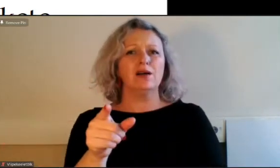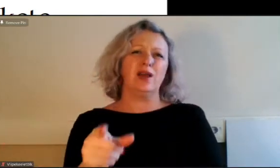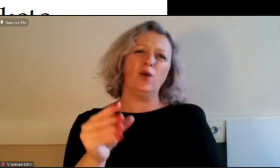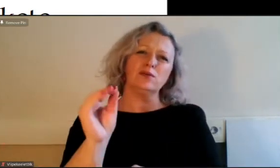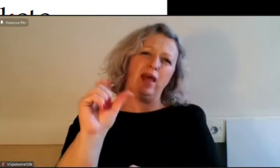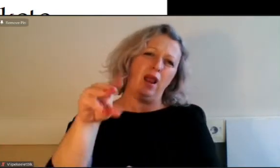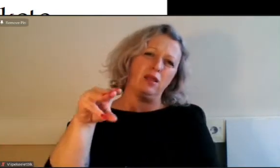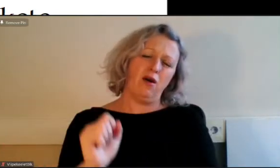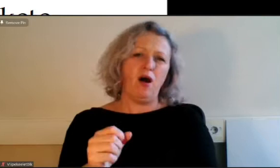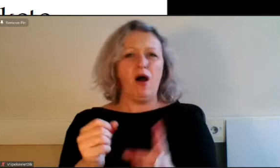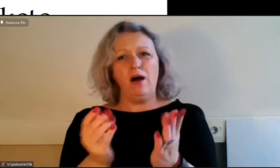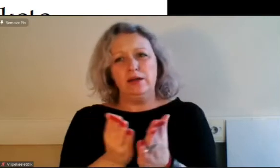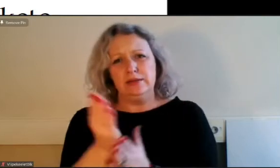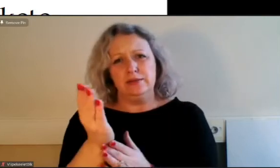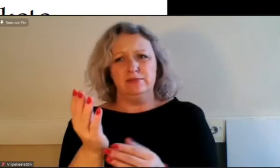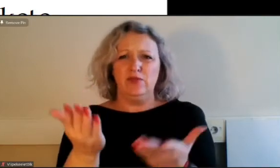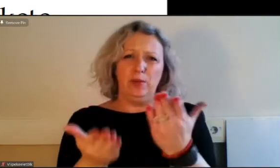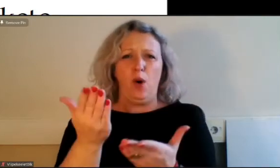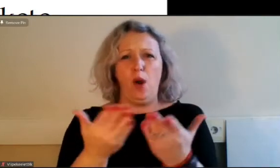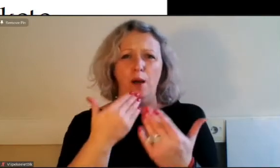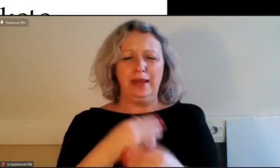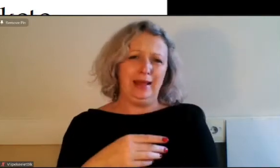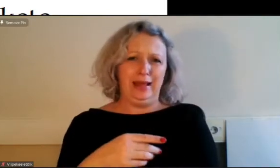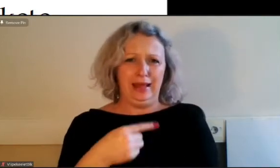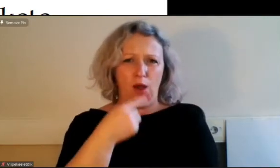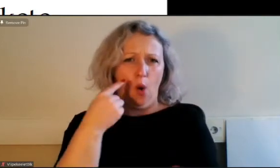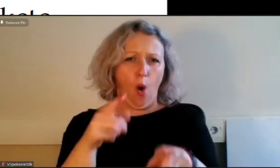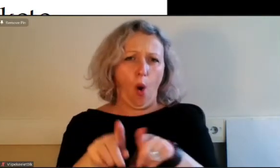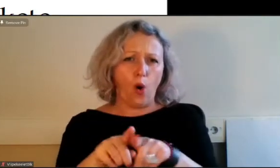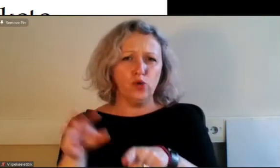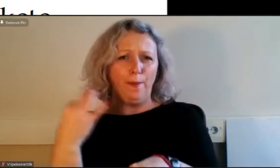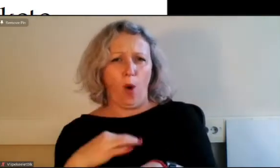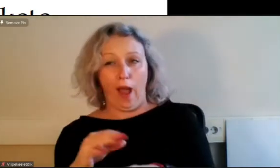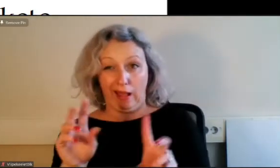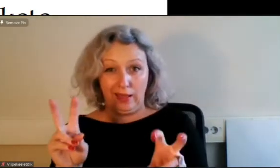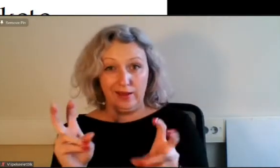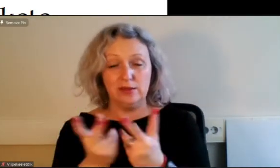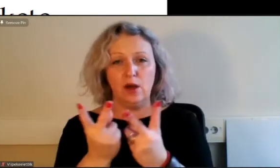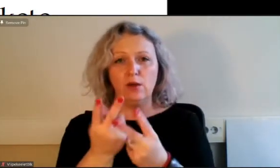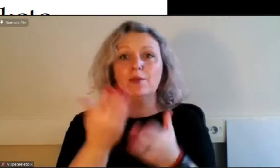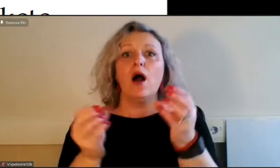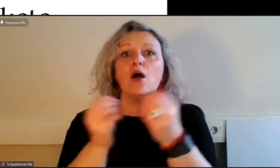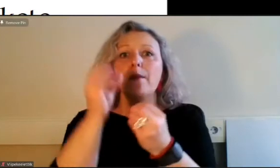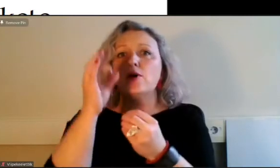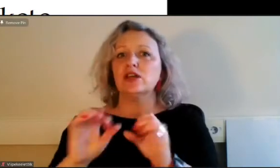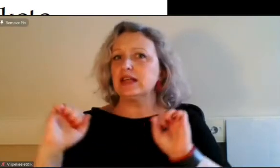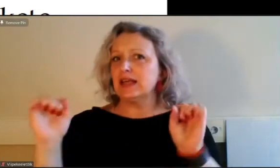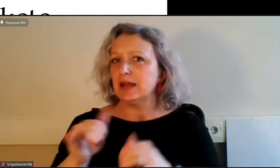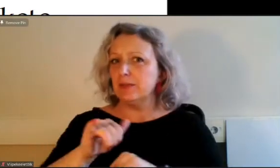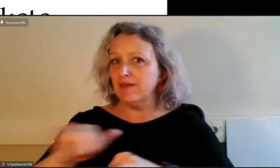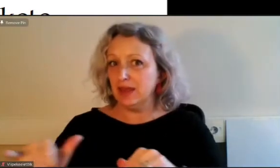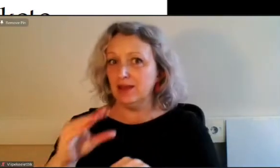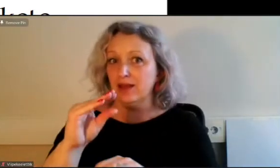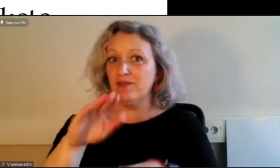4 peamist uut varianti on tekkinud 2020. aastal. Tänavune aasta hakkab lõppema ja